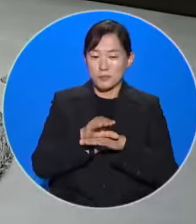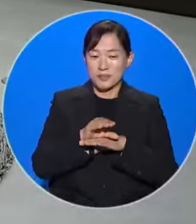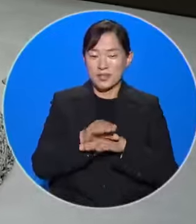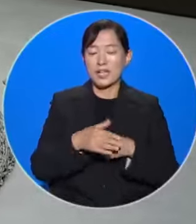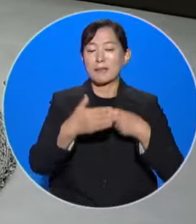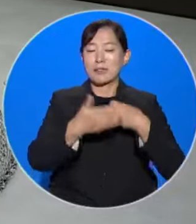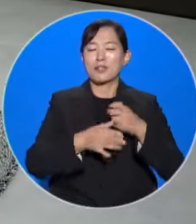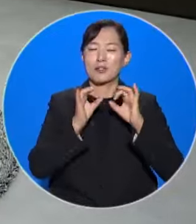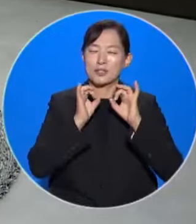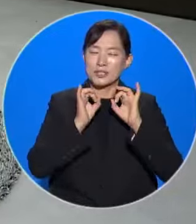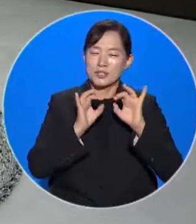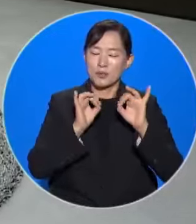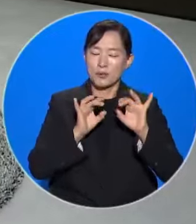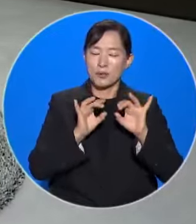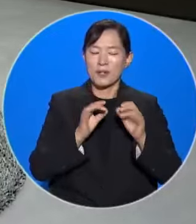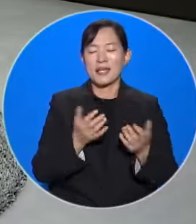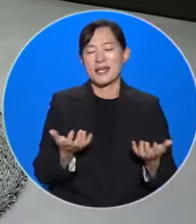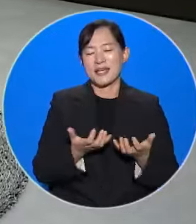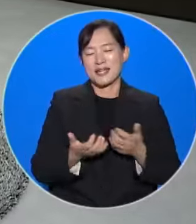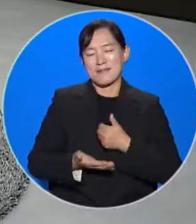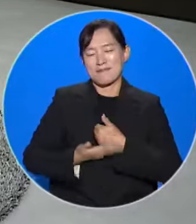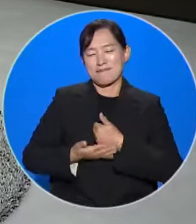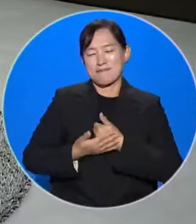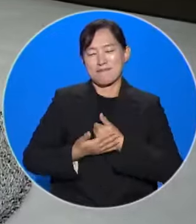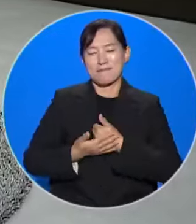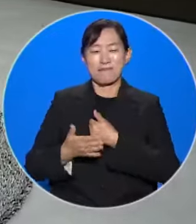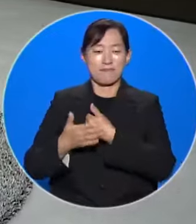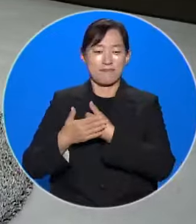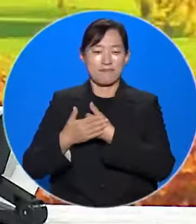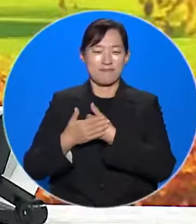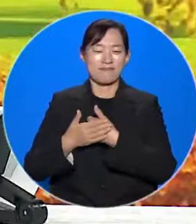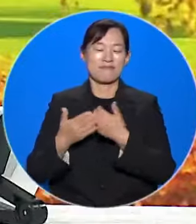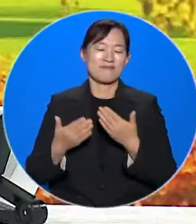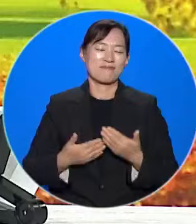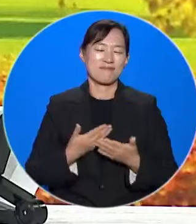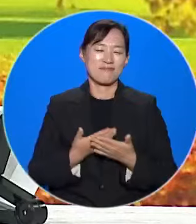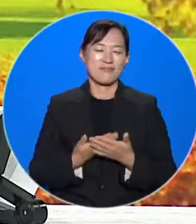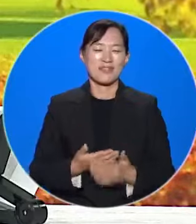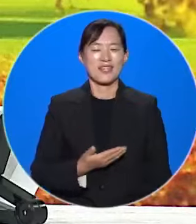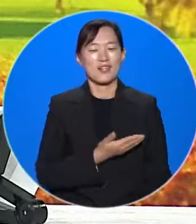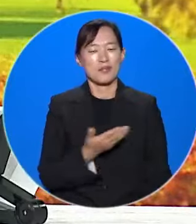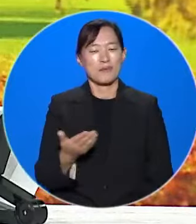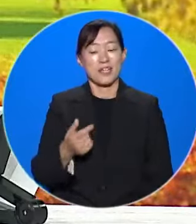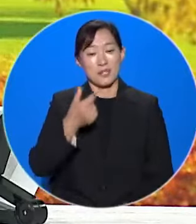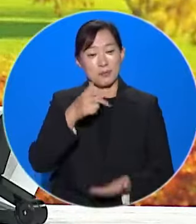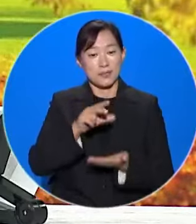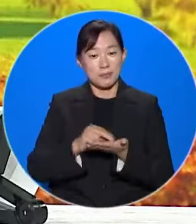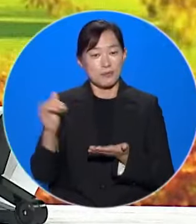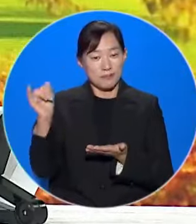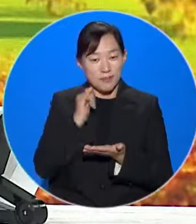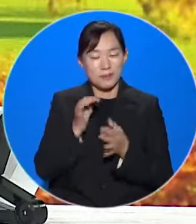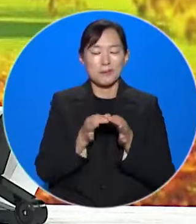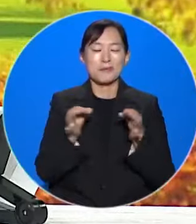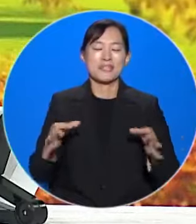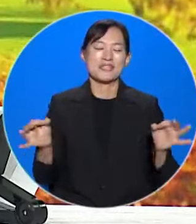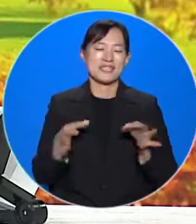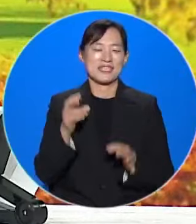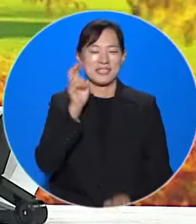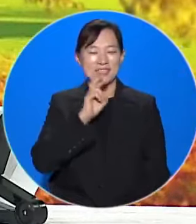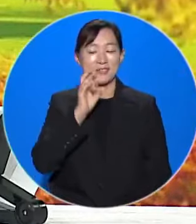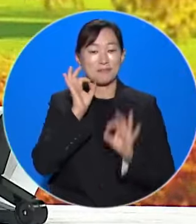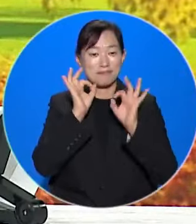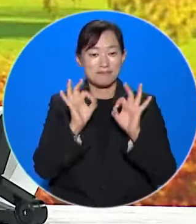사역을 격려해 주시고 힘이 돼 주시면 감사하겠습니다. 그럼 여러분의 기도 제목이 들어오는 동안 잠시